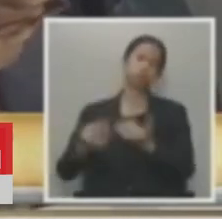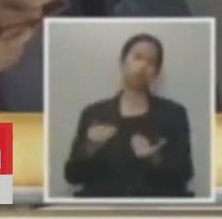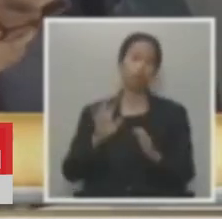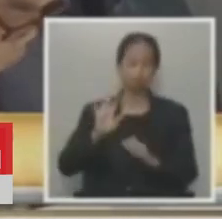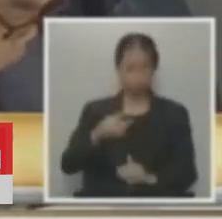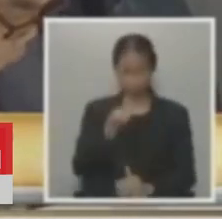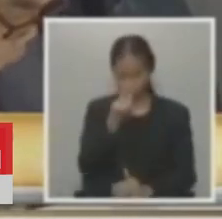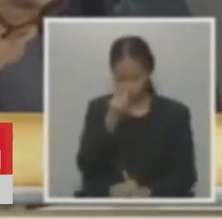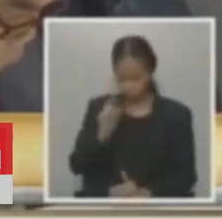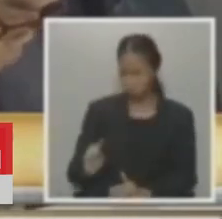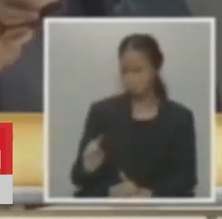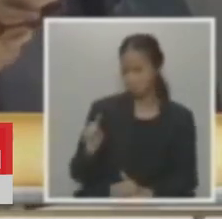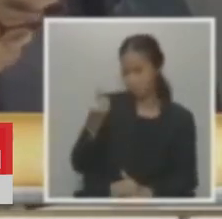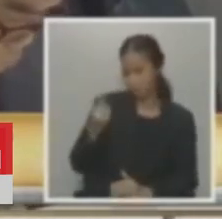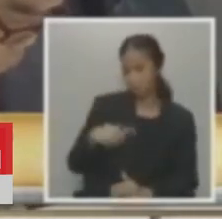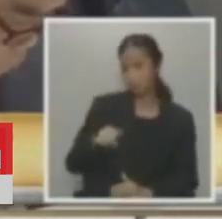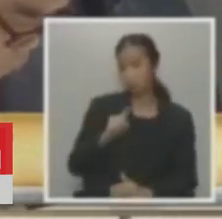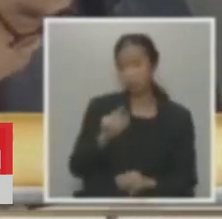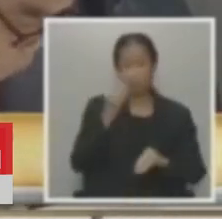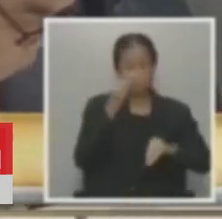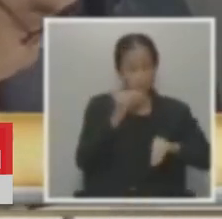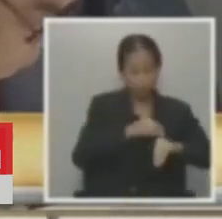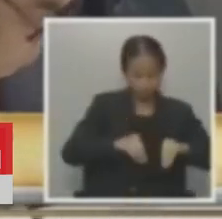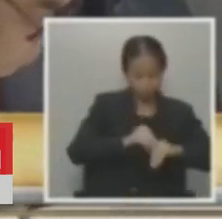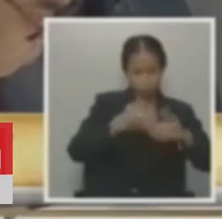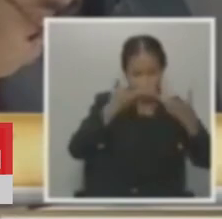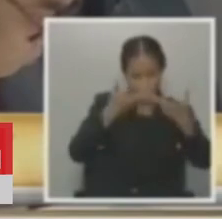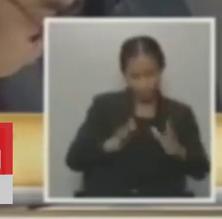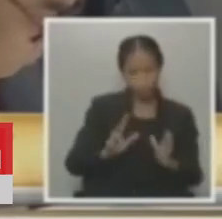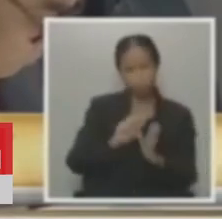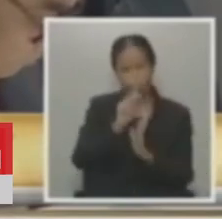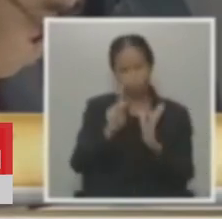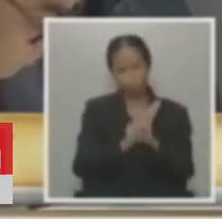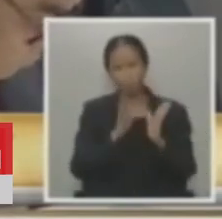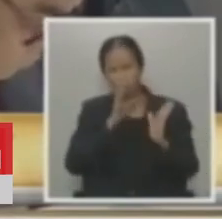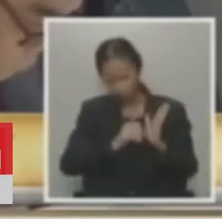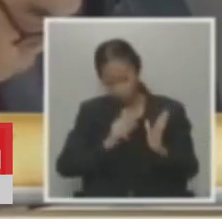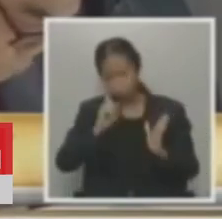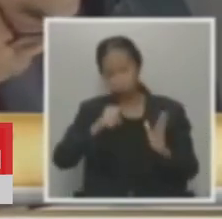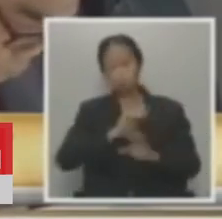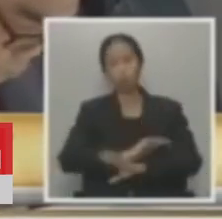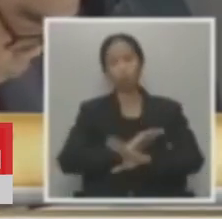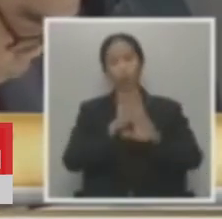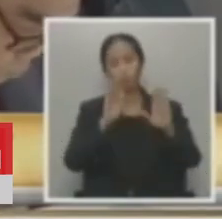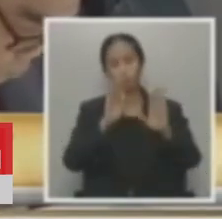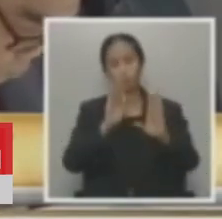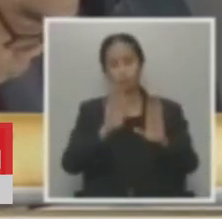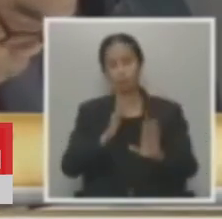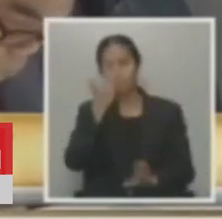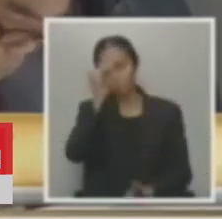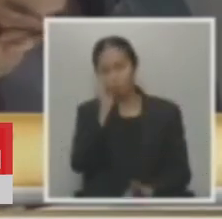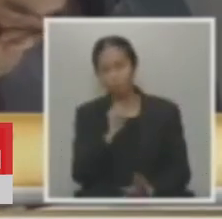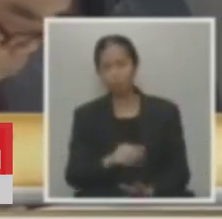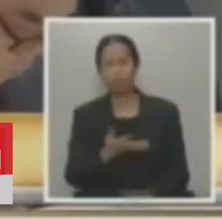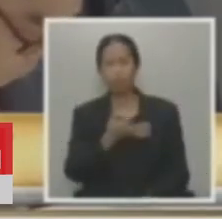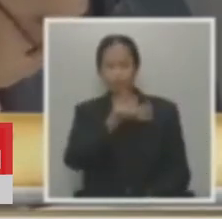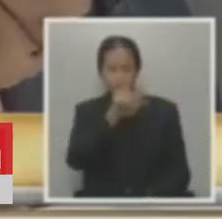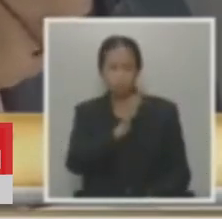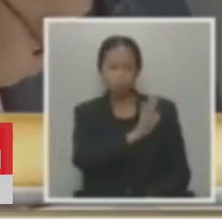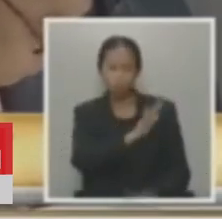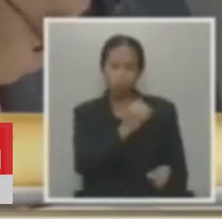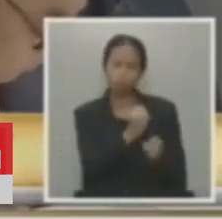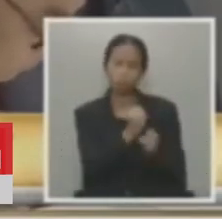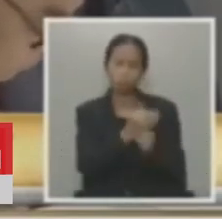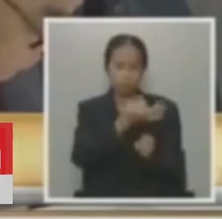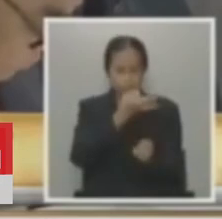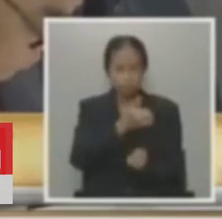นเขามีหมู่บ้านแล้วต้องยกเลิกกฎหมายฉบับนั้นให้เขาทำงานกินออกเอกสารสิ